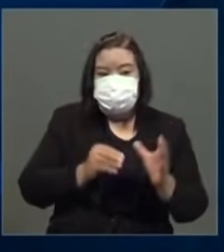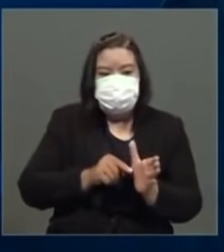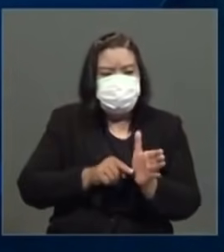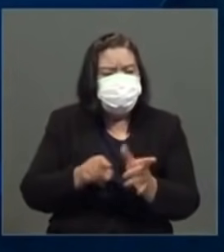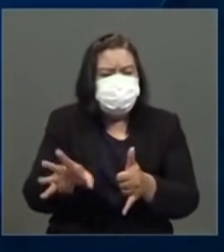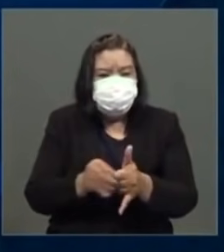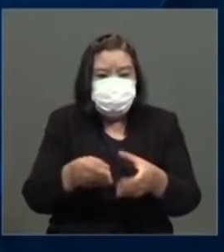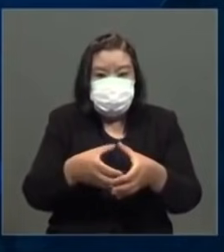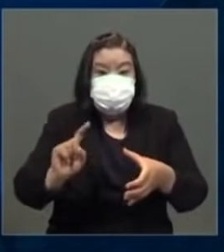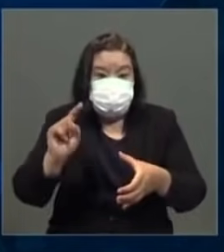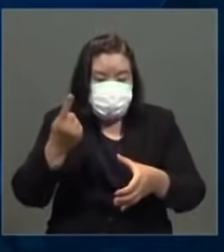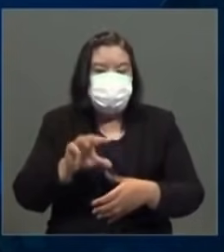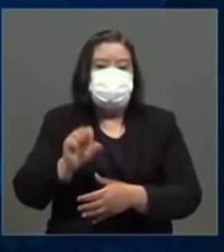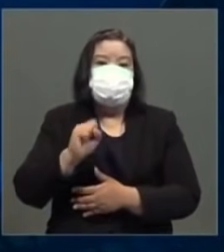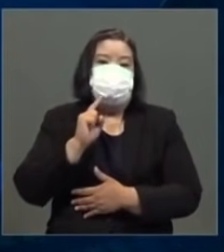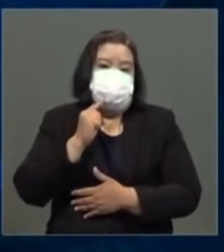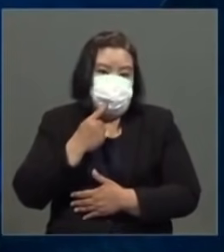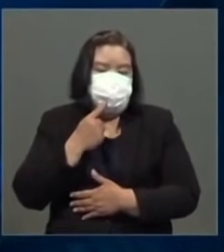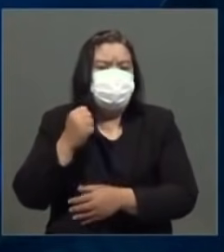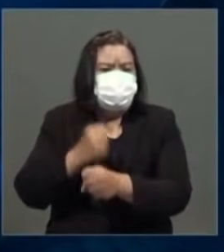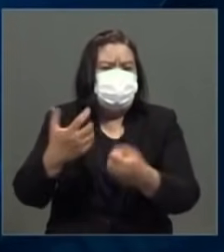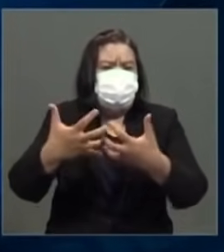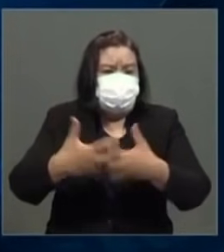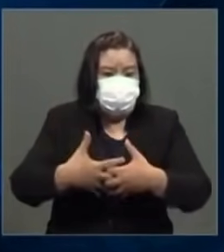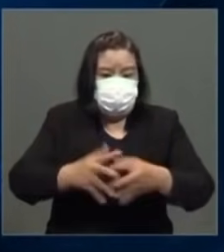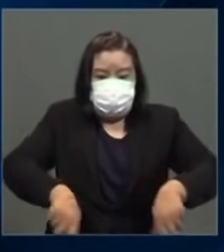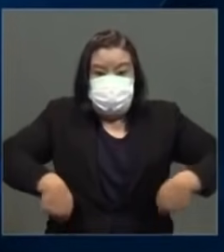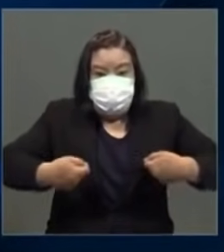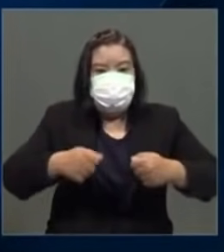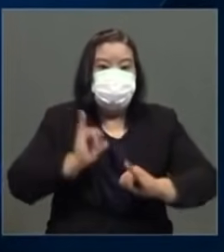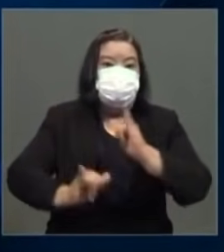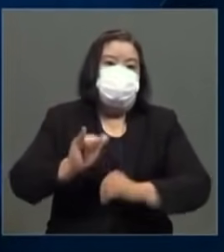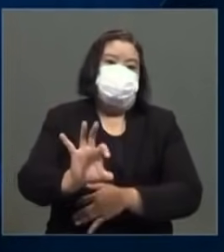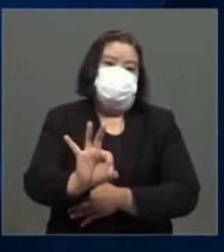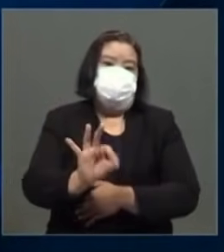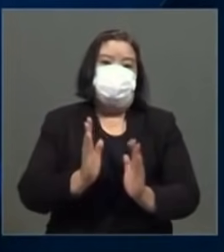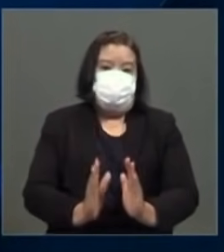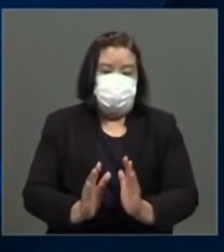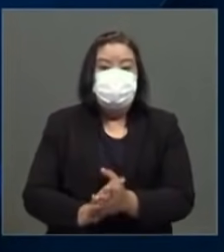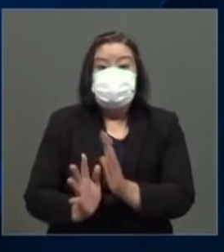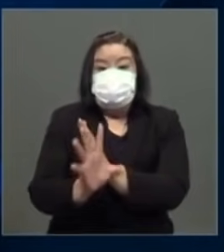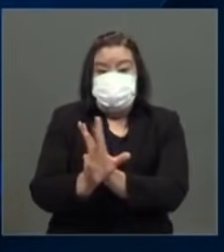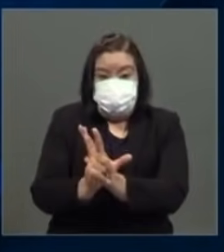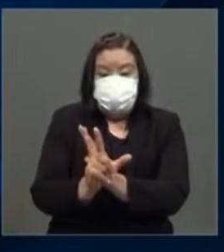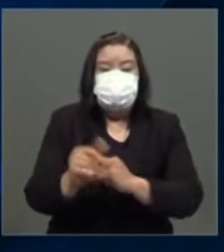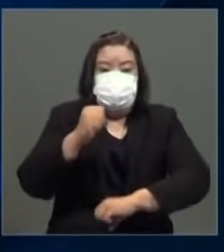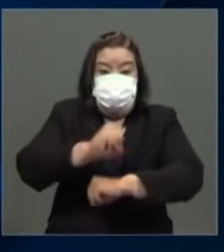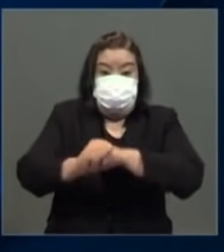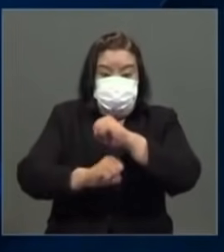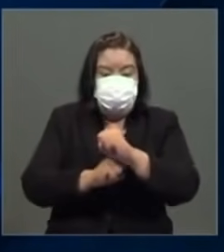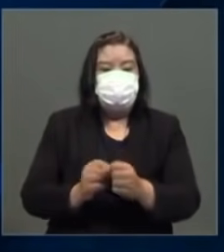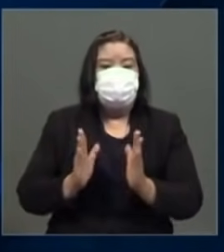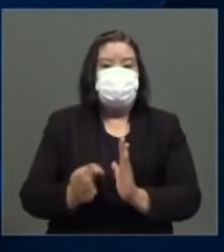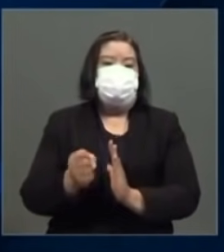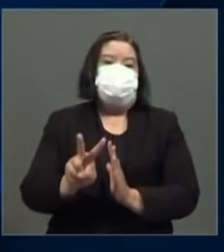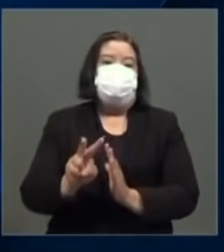าครเป็นโรงงานผ้าอ้อมนะครับ9รายนะครับแล้วก็ที่ชลบุรีเป็นแคมป์ก่อสร้างที่บางละมุง12ร